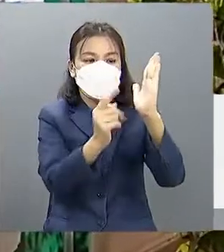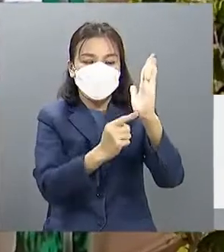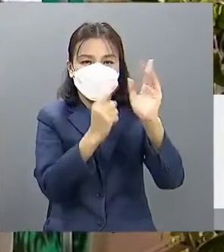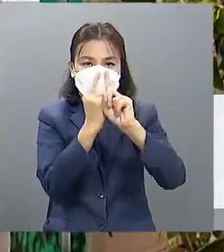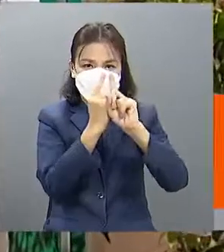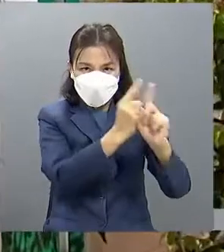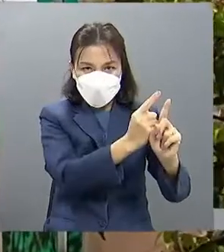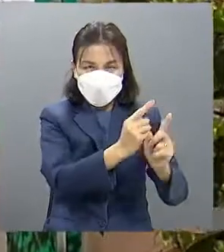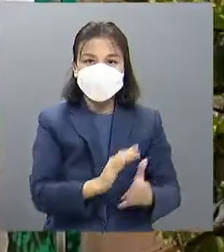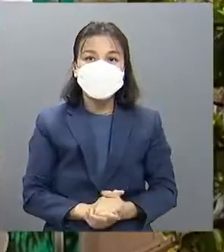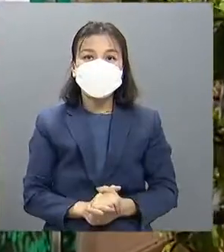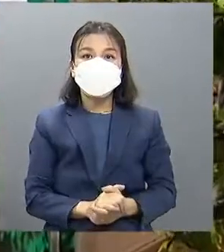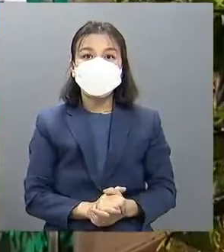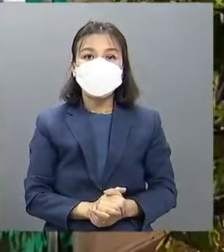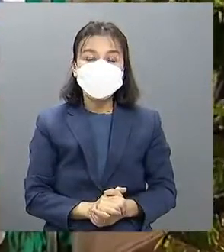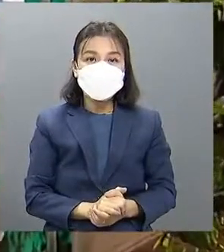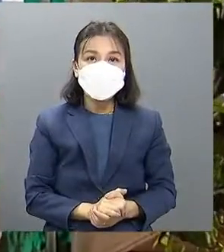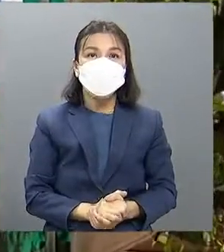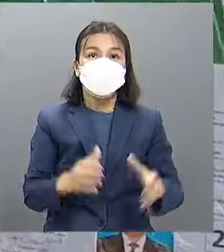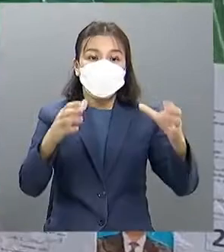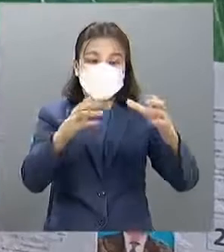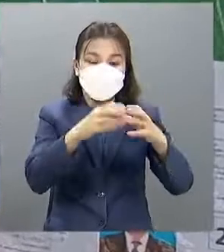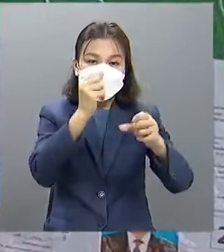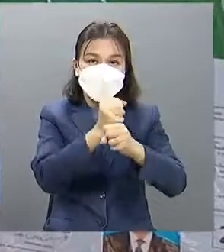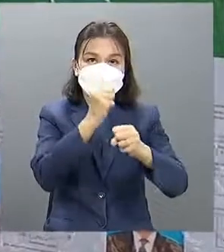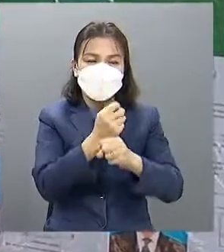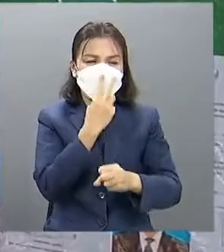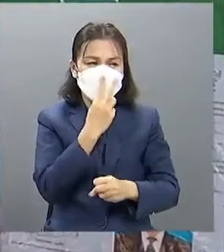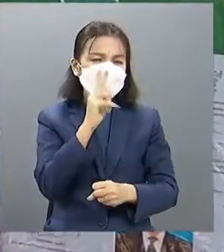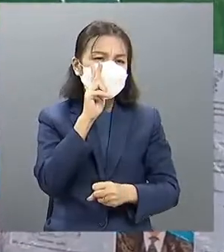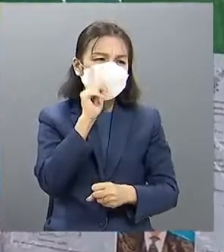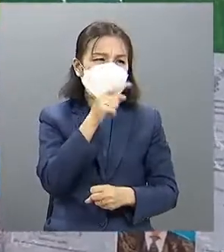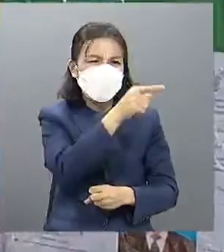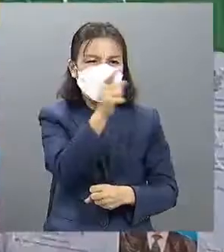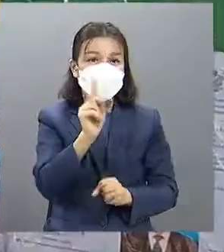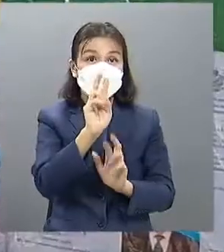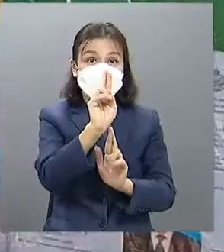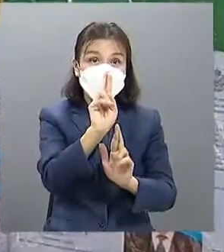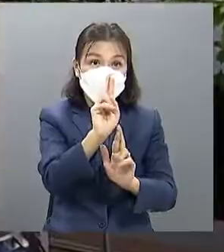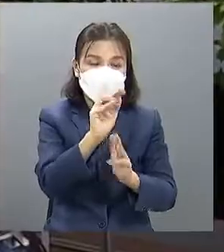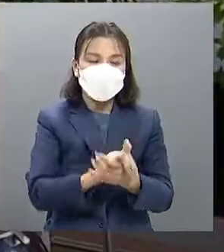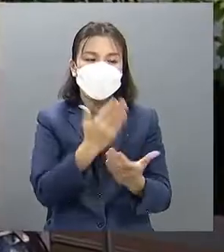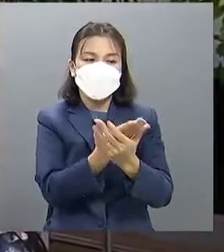ดพร้อมกับจัดชุดปฏิบัติการหาข่าวเฝ้าระวังเรื่องการซื้อสิทธิ์ขายเสียงค่ะ